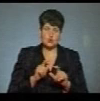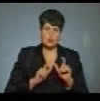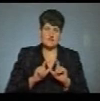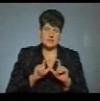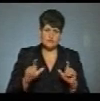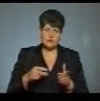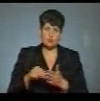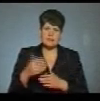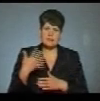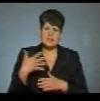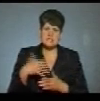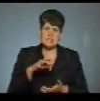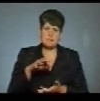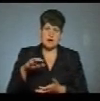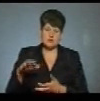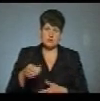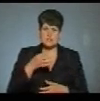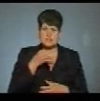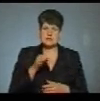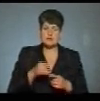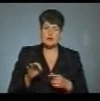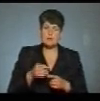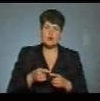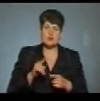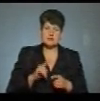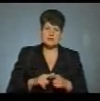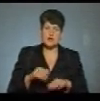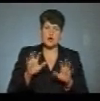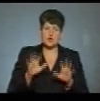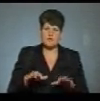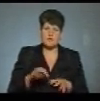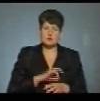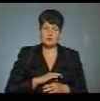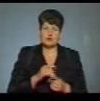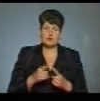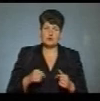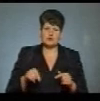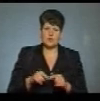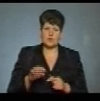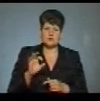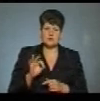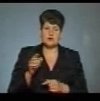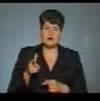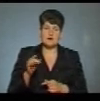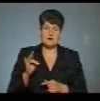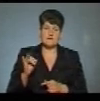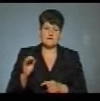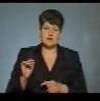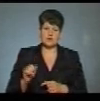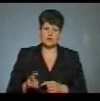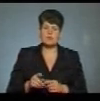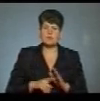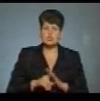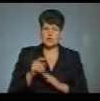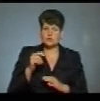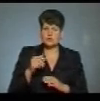закупили 50 пасок, розповіла про це голова профспілкової організації цього навчального закладу Оксана Гарматюк. Ми зробили на початку